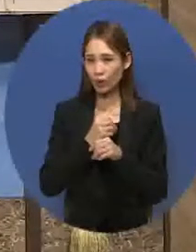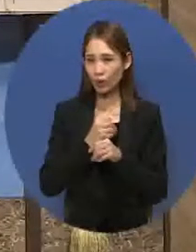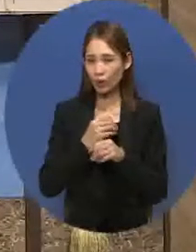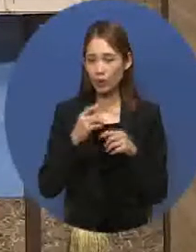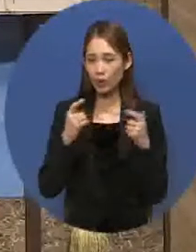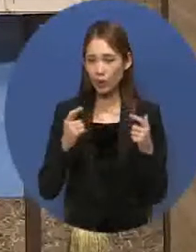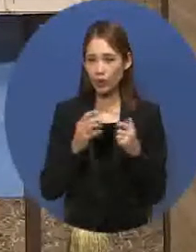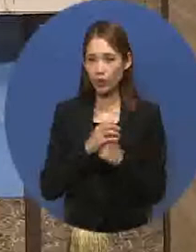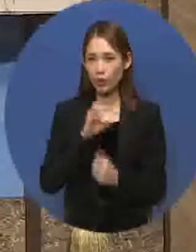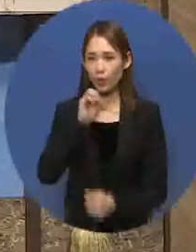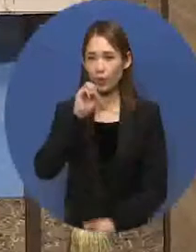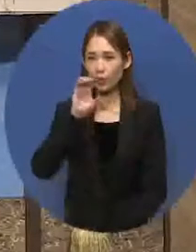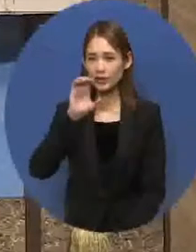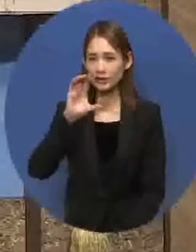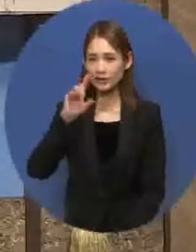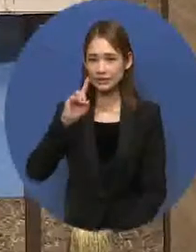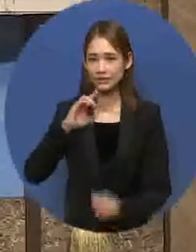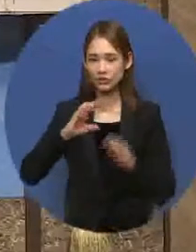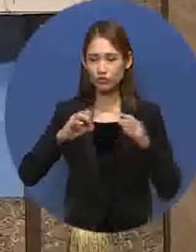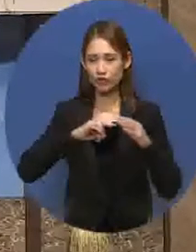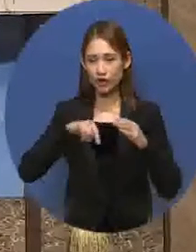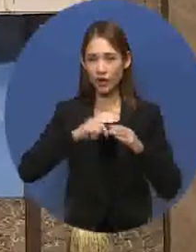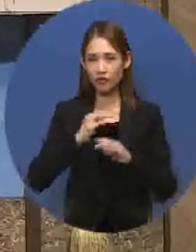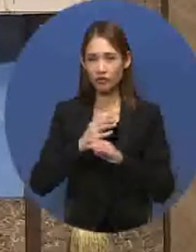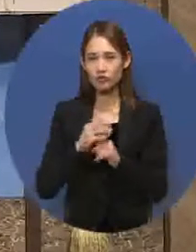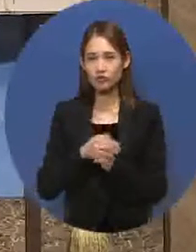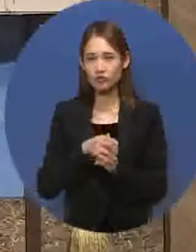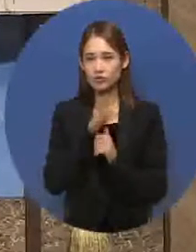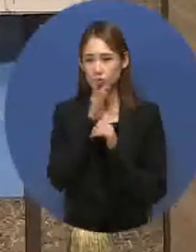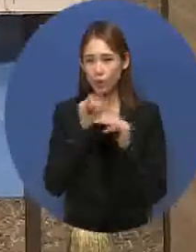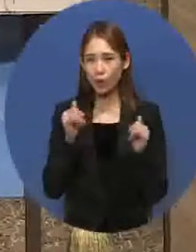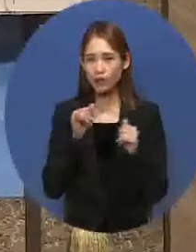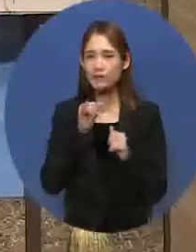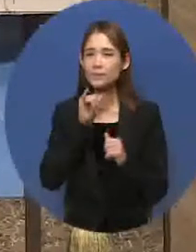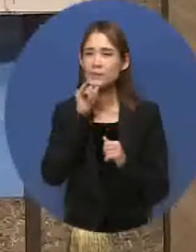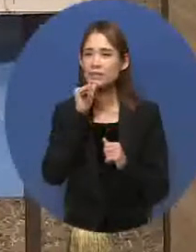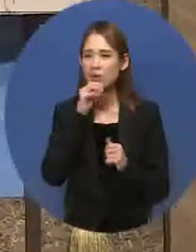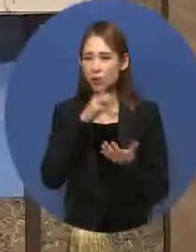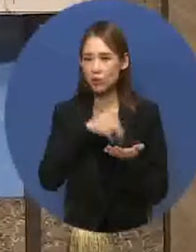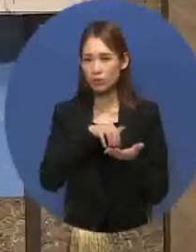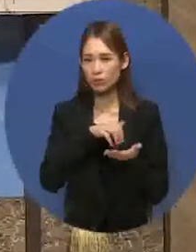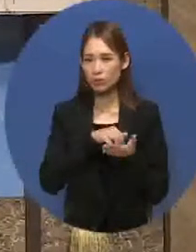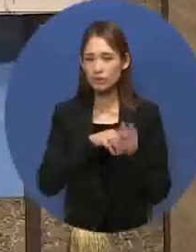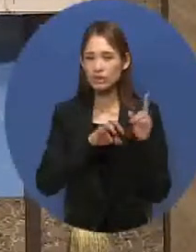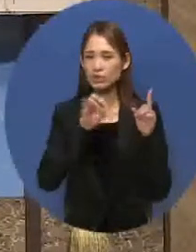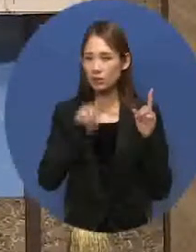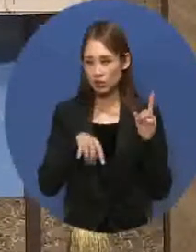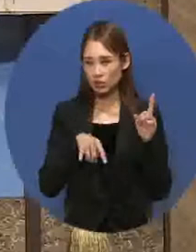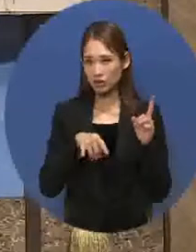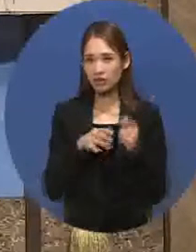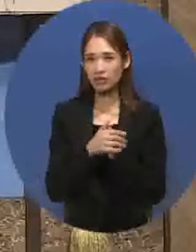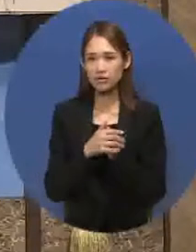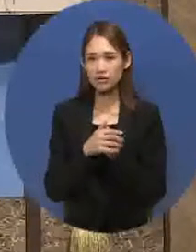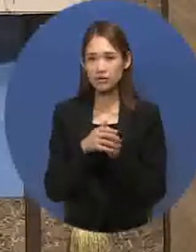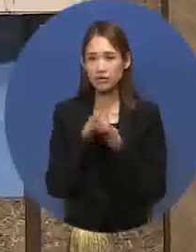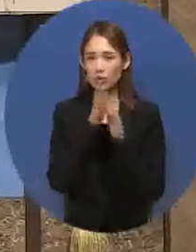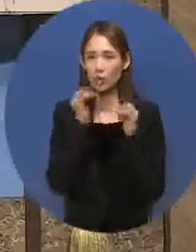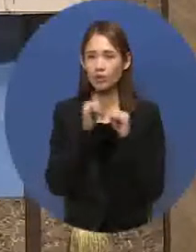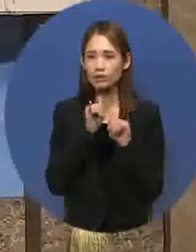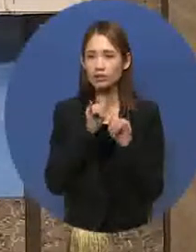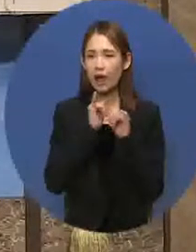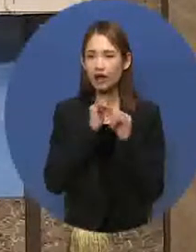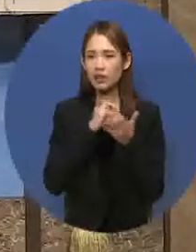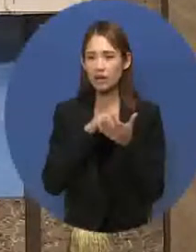그 OECD 가입과 중에 네. 노인 빈곤율을 1위고 노인 자살률도